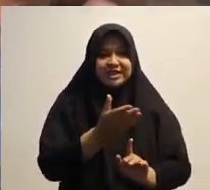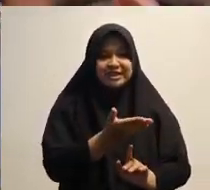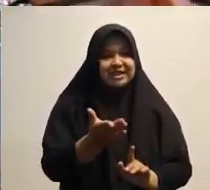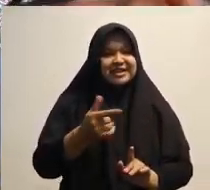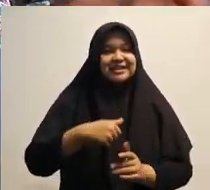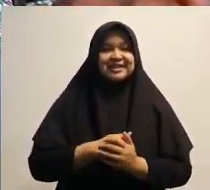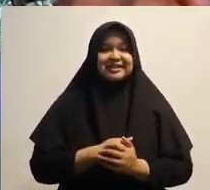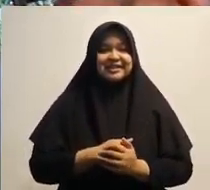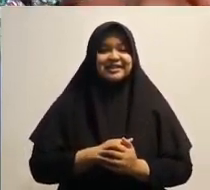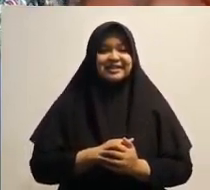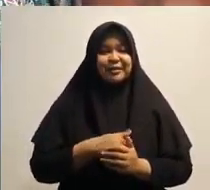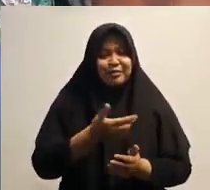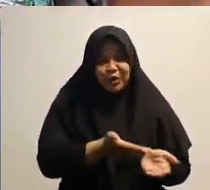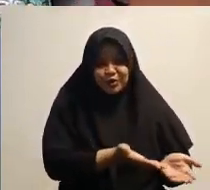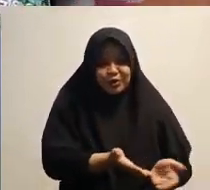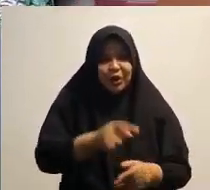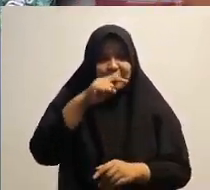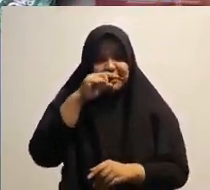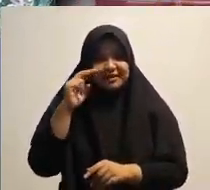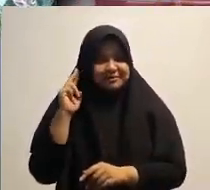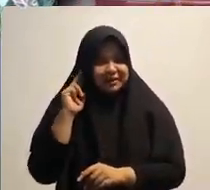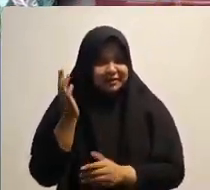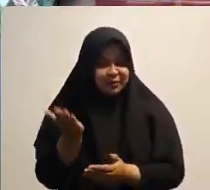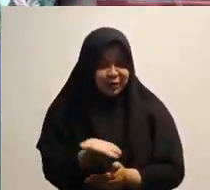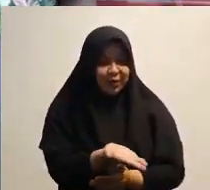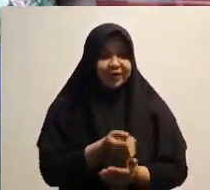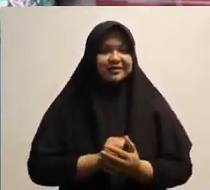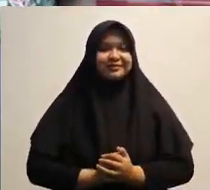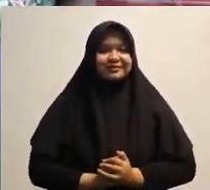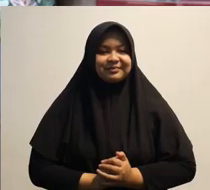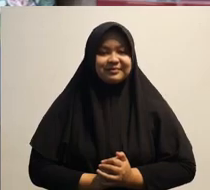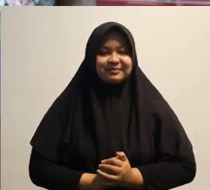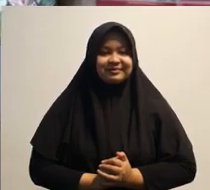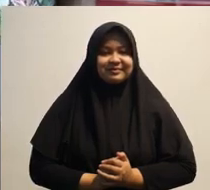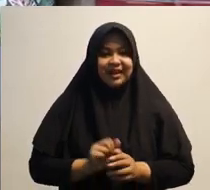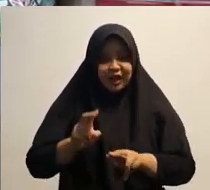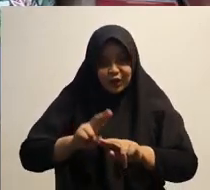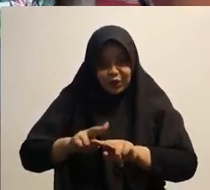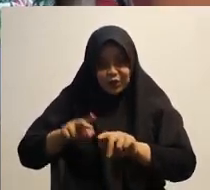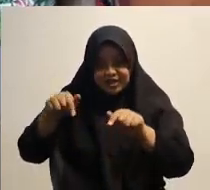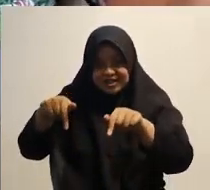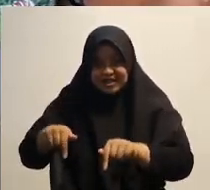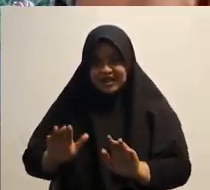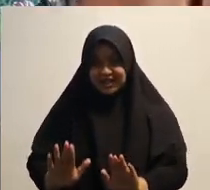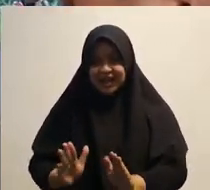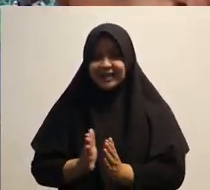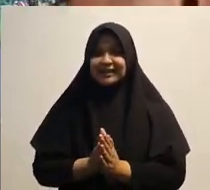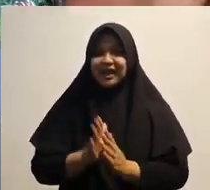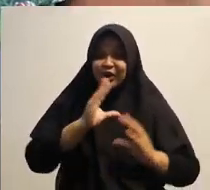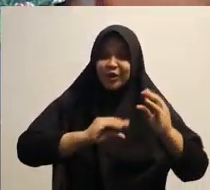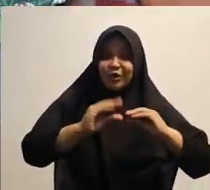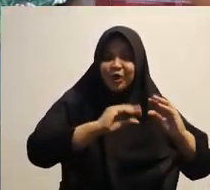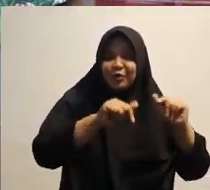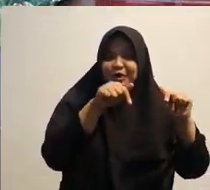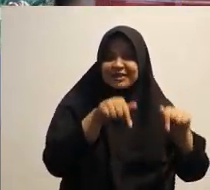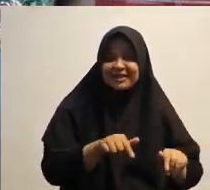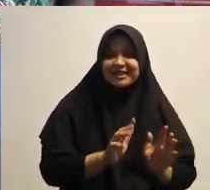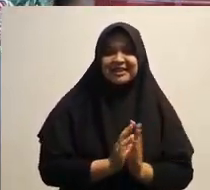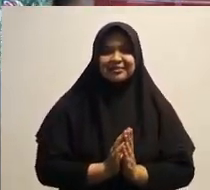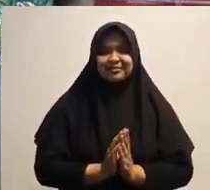Tunggu Mbak Kuni. Iya. Kan unjuk. Iya, di sini. Tunggu Mas. Oh iya. Mari Bu duduk sini Bu. Iya,